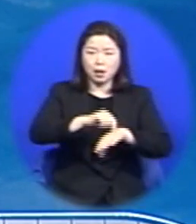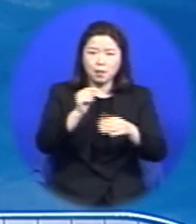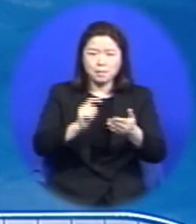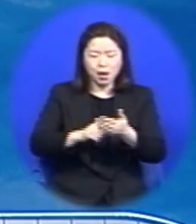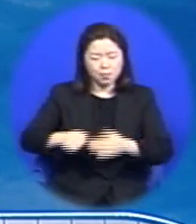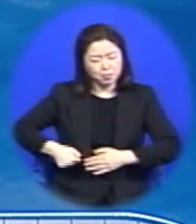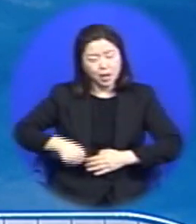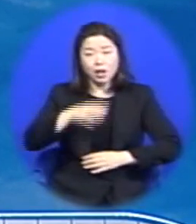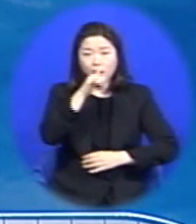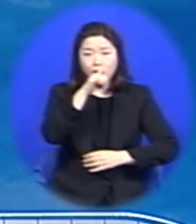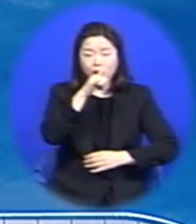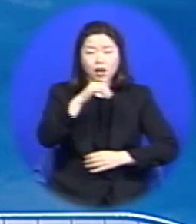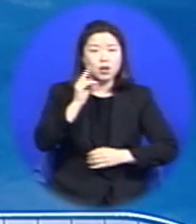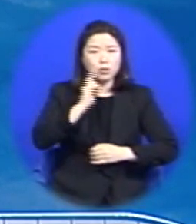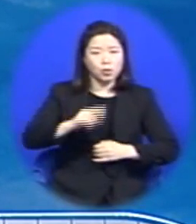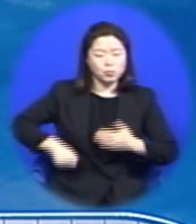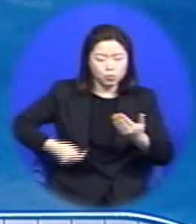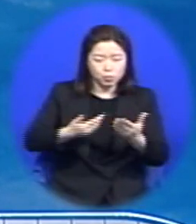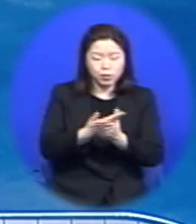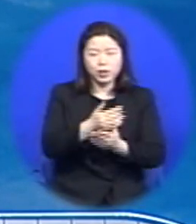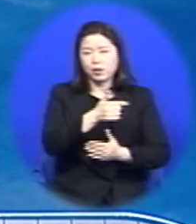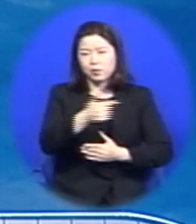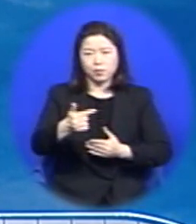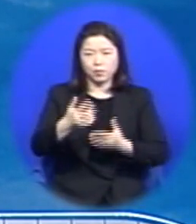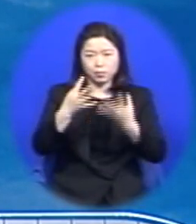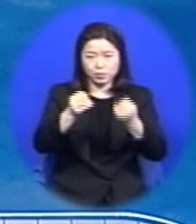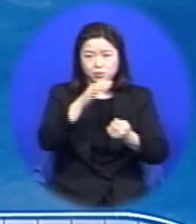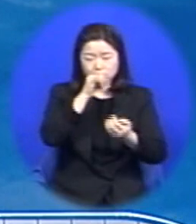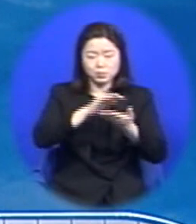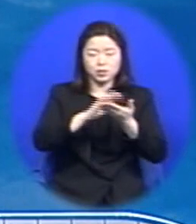되는지 너무너무 회개했습니다.